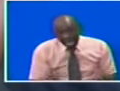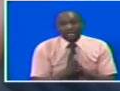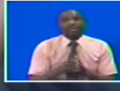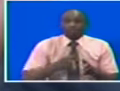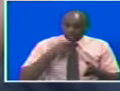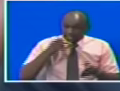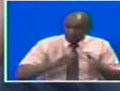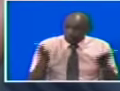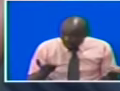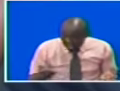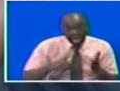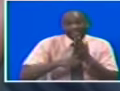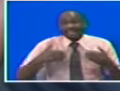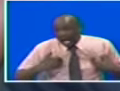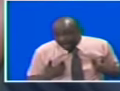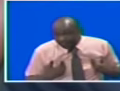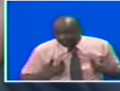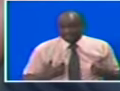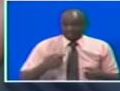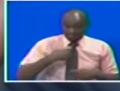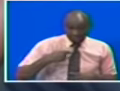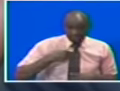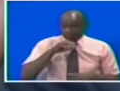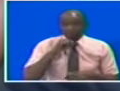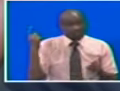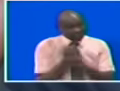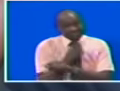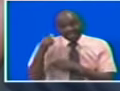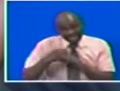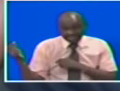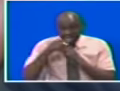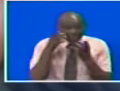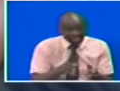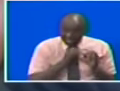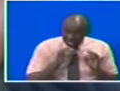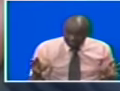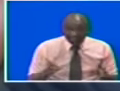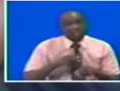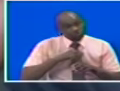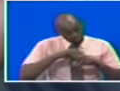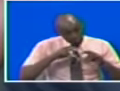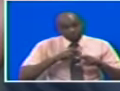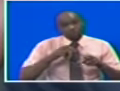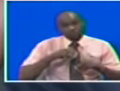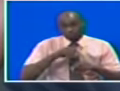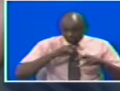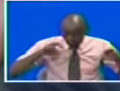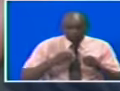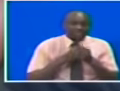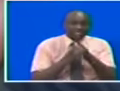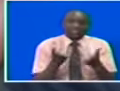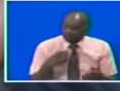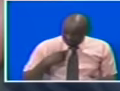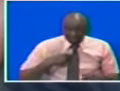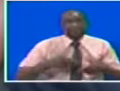nimezaliwa, mimi si mtu ambaye ametoka nchi nyingine kuja hapa kutafuta uongozi wa nchi, kwa sababu katiba inakataa